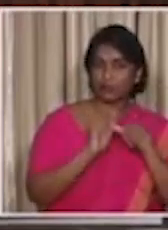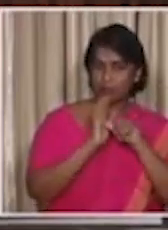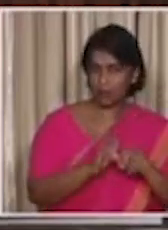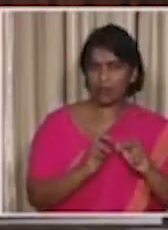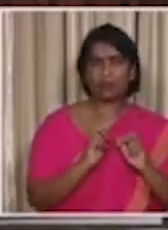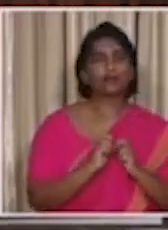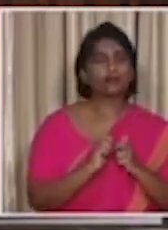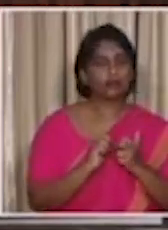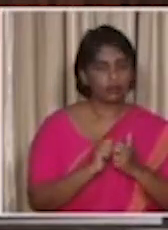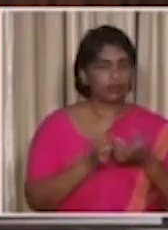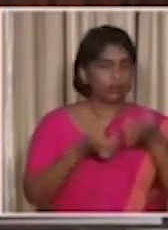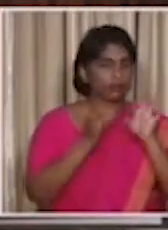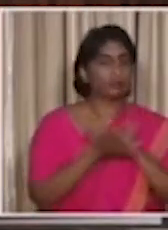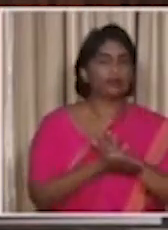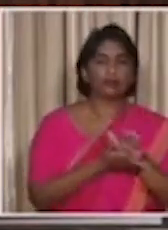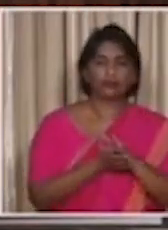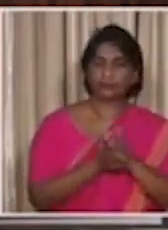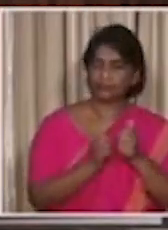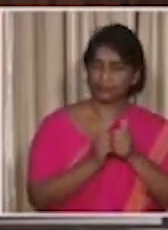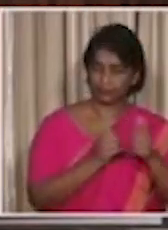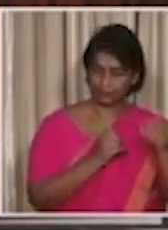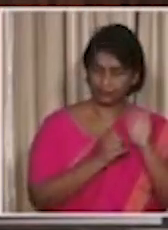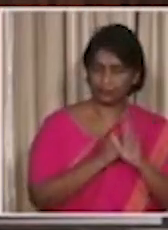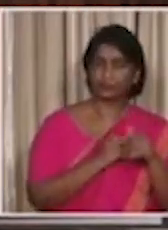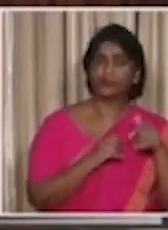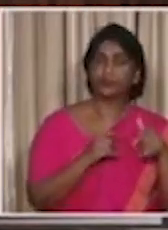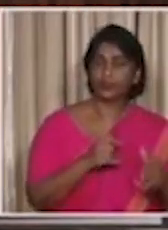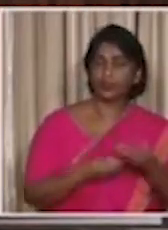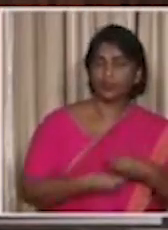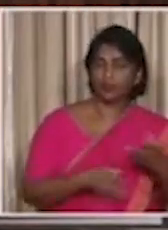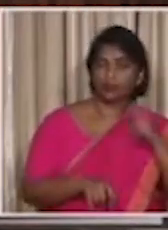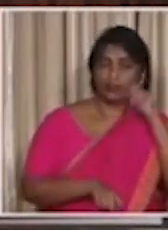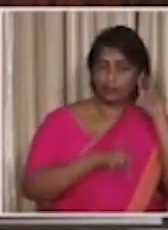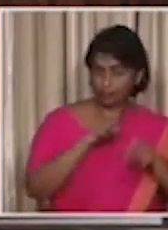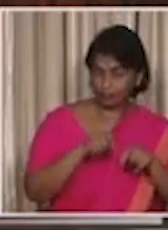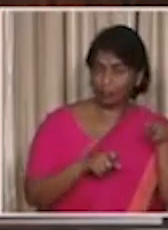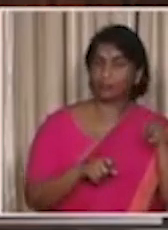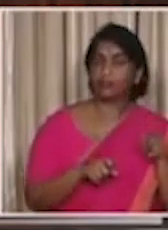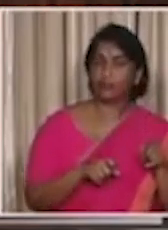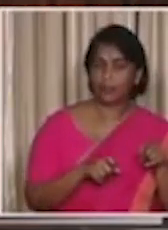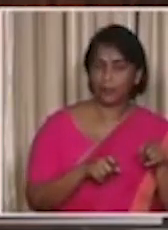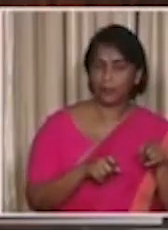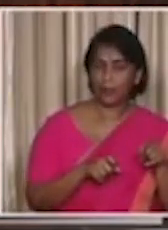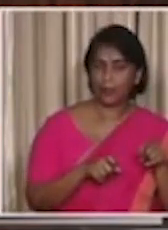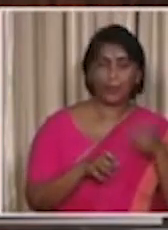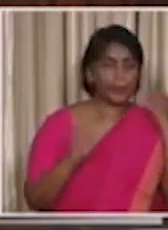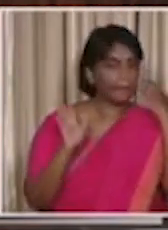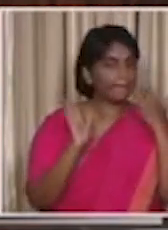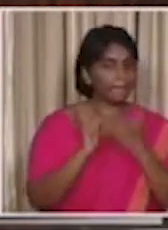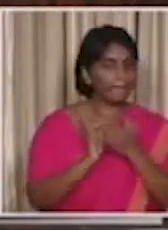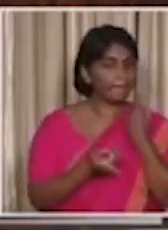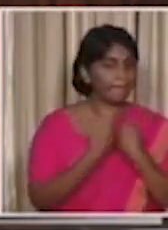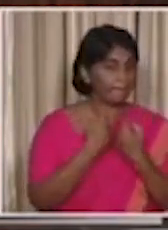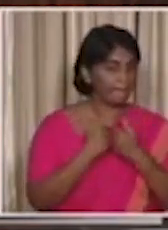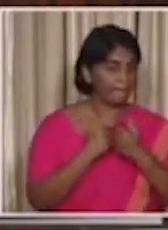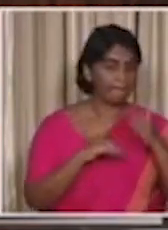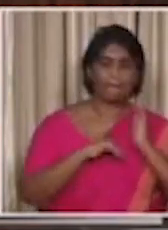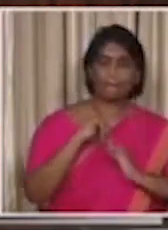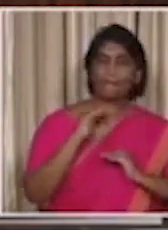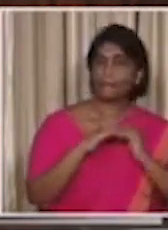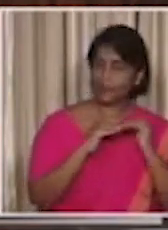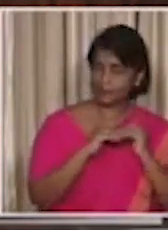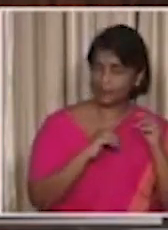අසාධාරණය නිවැරදි කිරීමට පියවර ගන්නවා. අතුරුදහන් වූ පුද්ගලයන් පිළිබඳ සොයා බැලීමේ